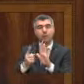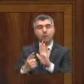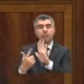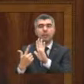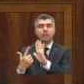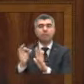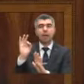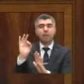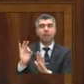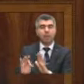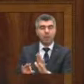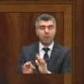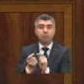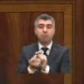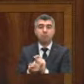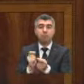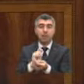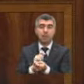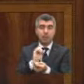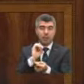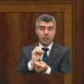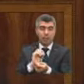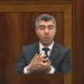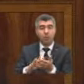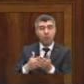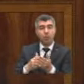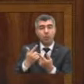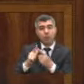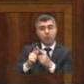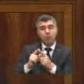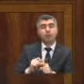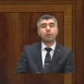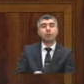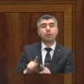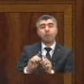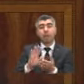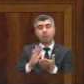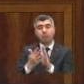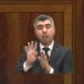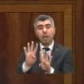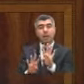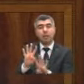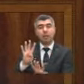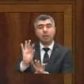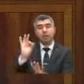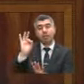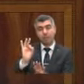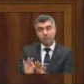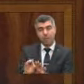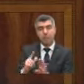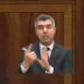9.7%، وانتقلت بالسلك الثانوي التأهيلي من تقريبا 14% إلى